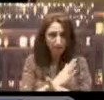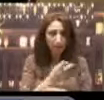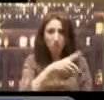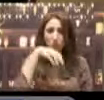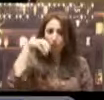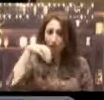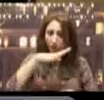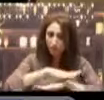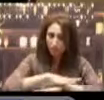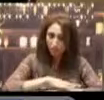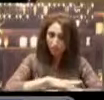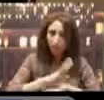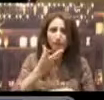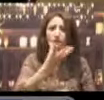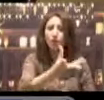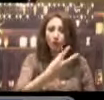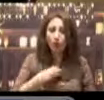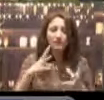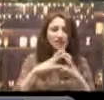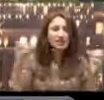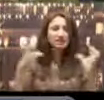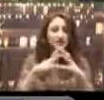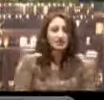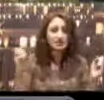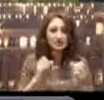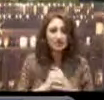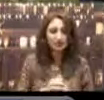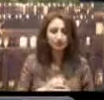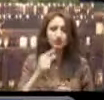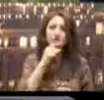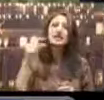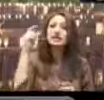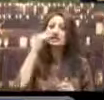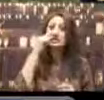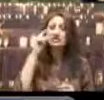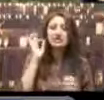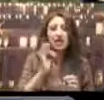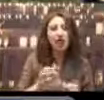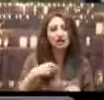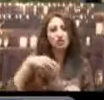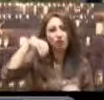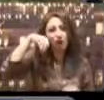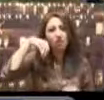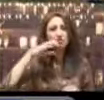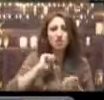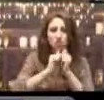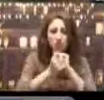اخلاقي؟ فسر لي. في كلمه واحده، موقف ديني طبعا، بس خليني اوضحه لك برضه. اتفضل.